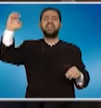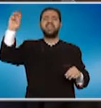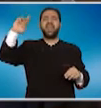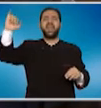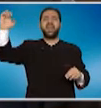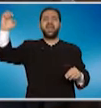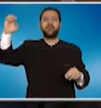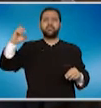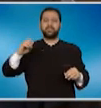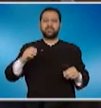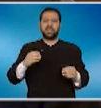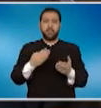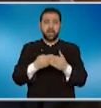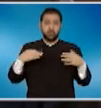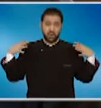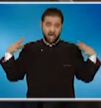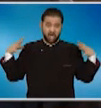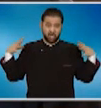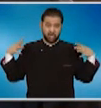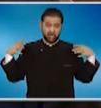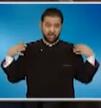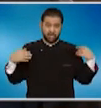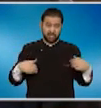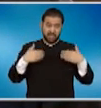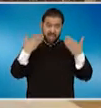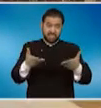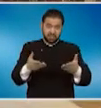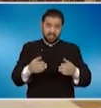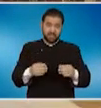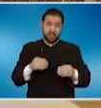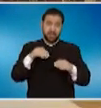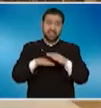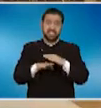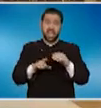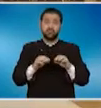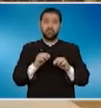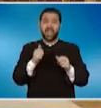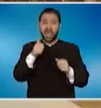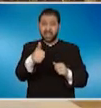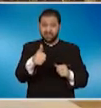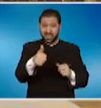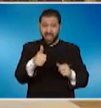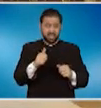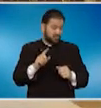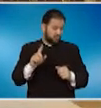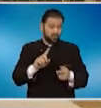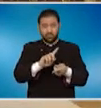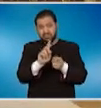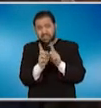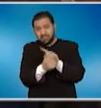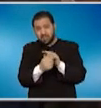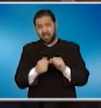îngerilor nu filtrează mesajul original al lui Dumnezeu, ci este... Nu se acomodează